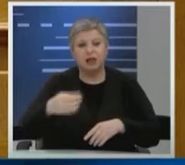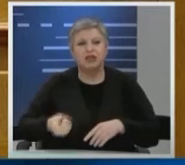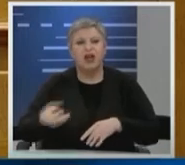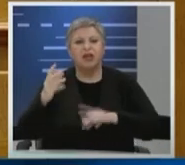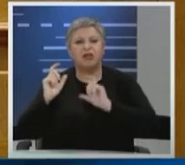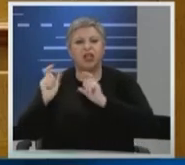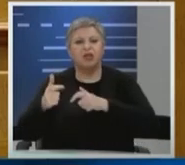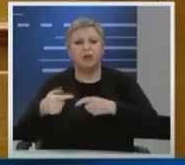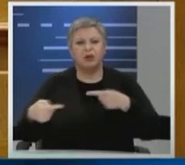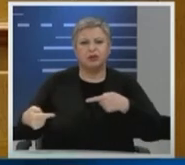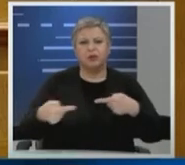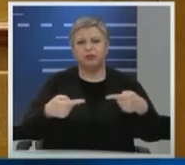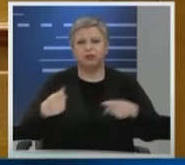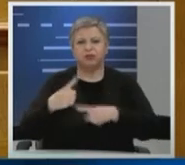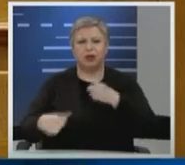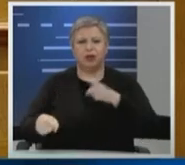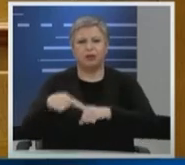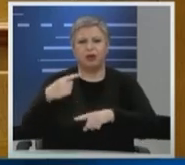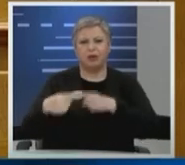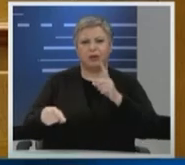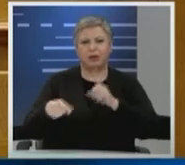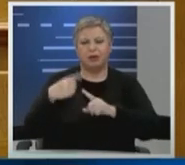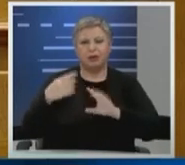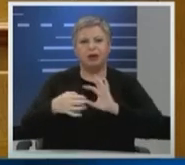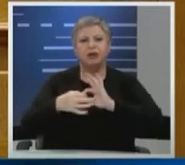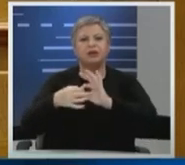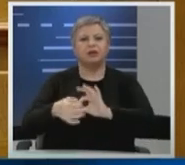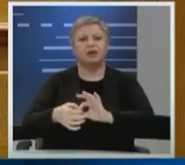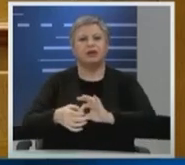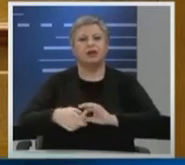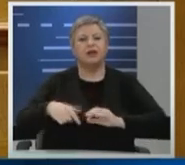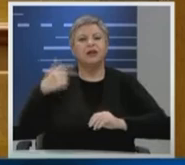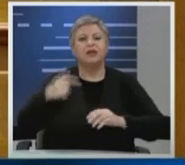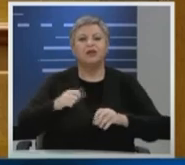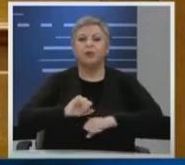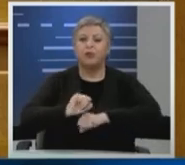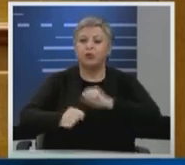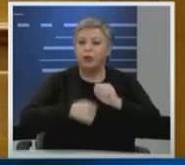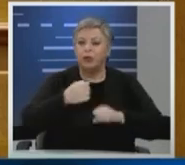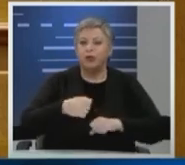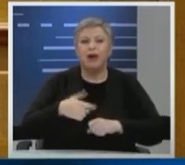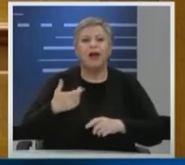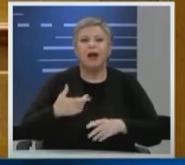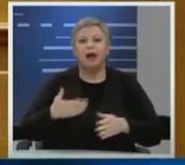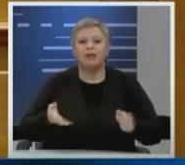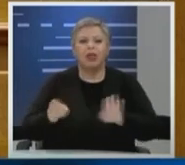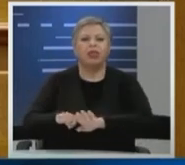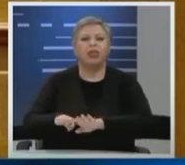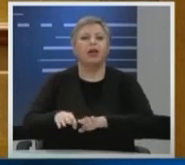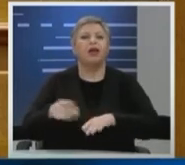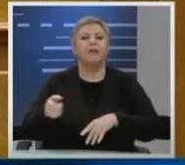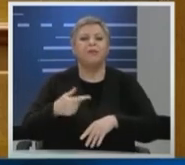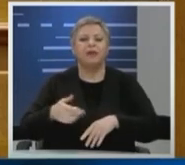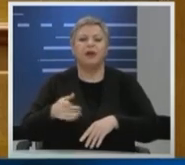Μια αντιπαράθεση που επιδιώκει να κρύψει και να συγκαλύψει τη συμφωνία των κομμάτων αυτών στην πολιτική που